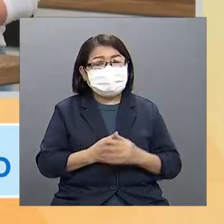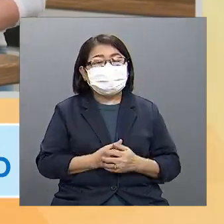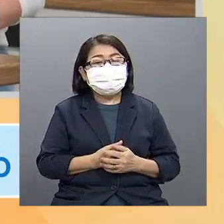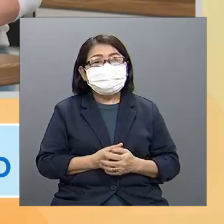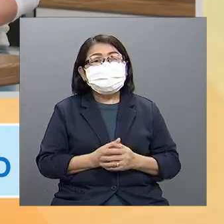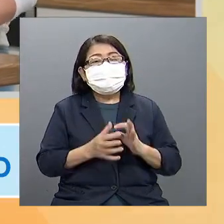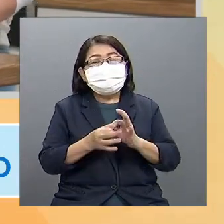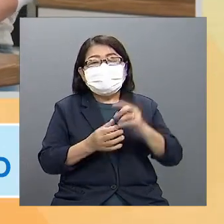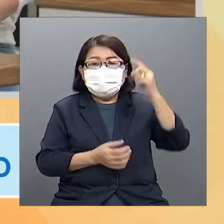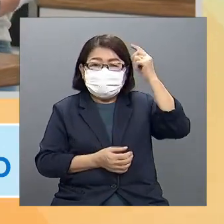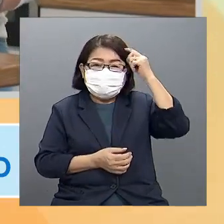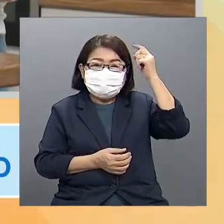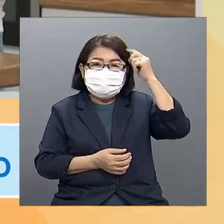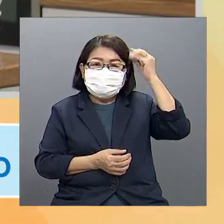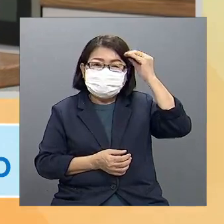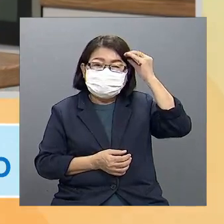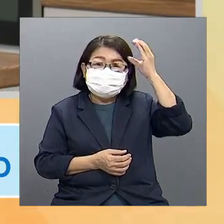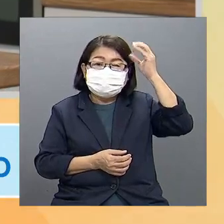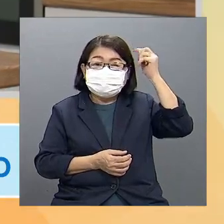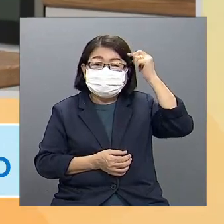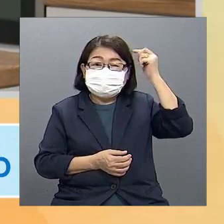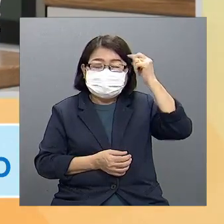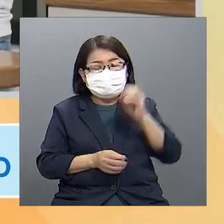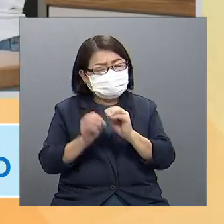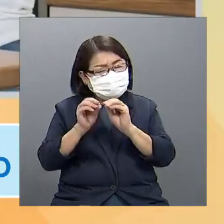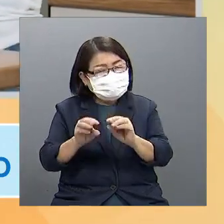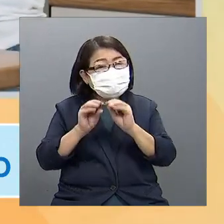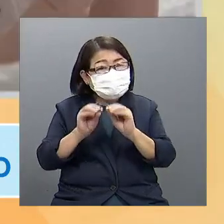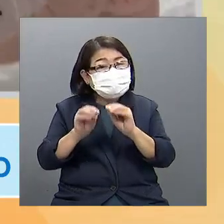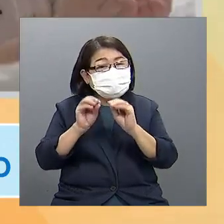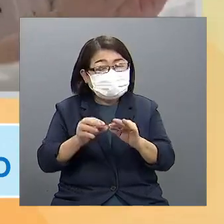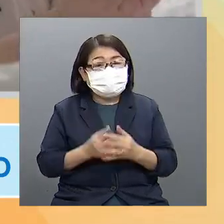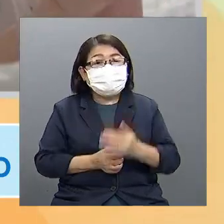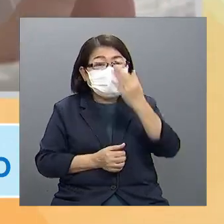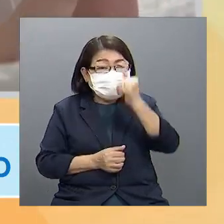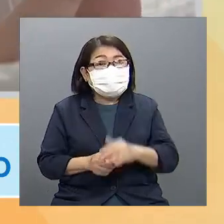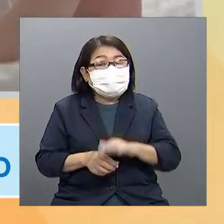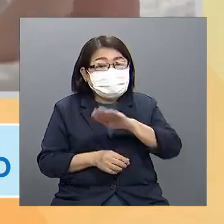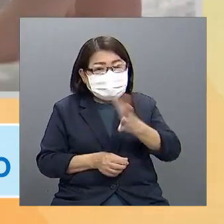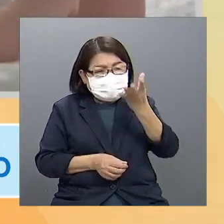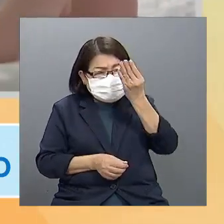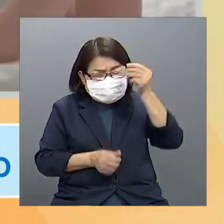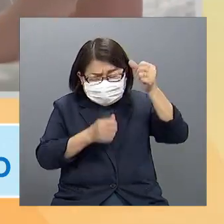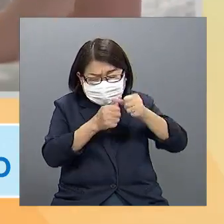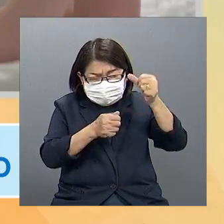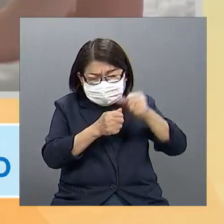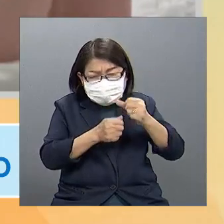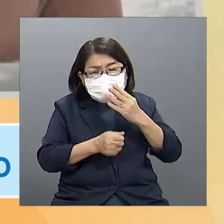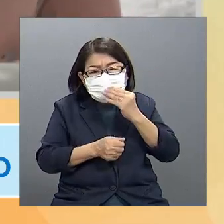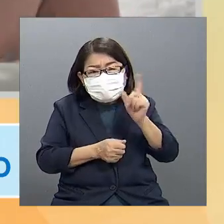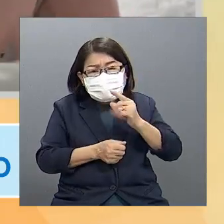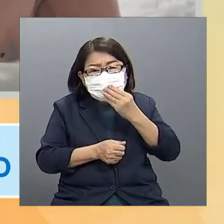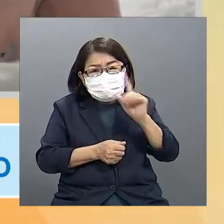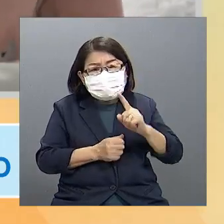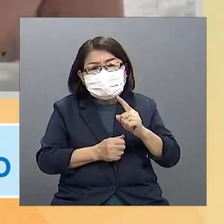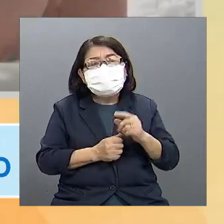าหรือการเรียนรู้ที่เป็นการวางรากฐานเพราะเด็กวัยนี้เขาจะสั่งสมเรื่องการใช้ภาษาบนข้างหน้าภาษาจะเป็นเครื่องมือ